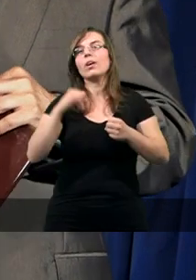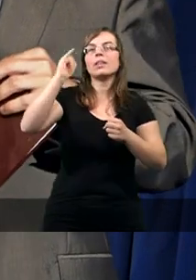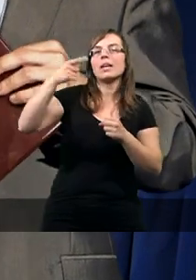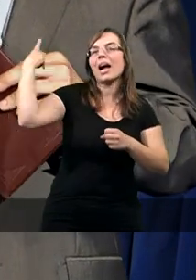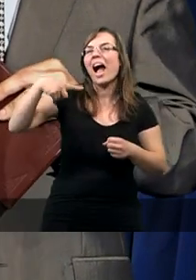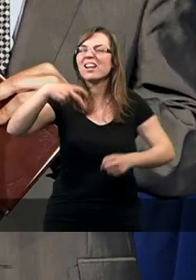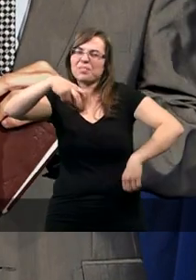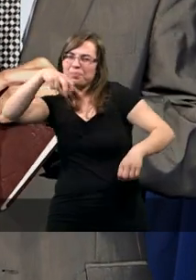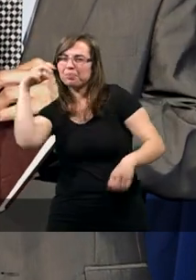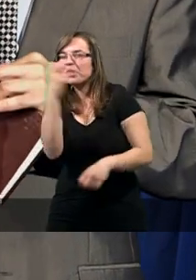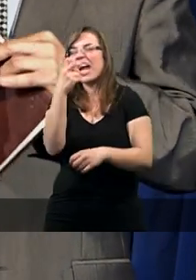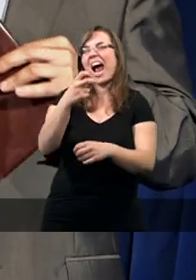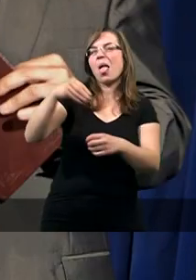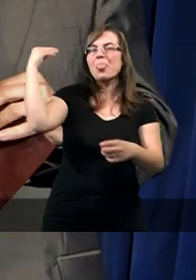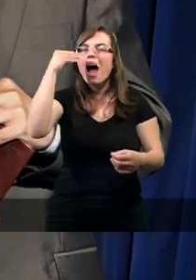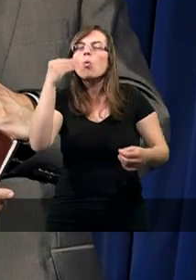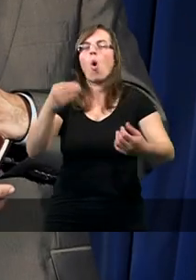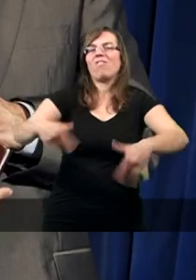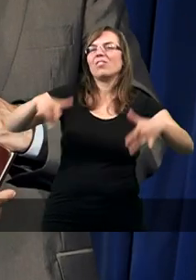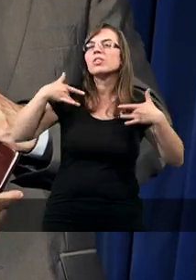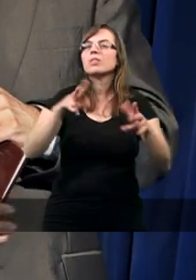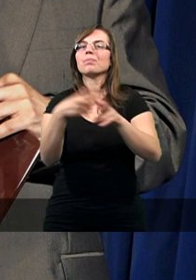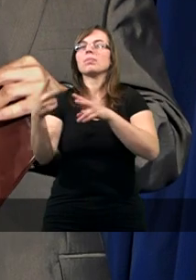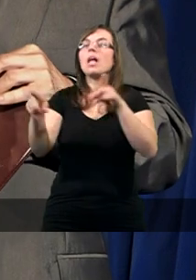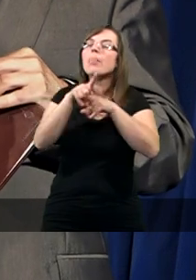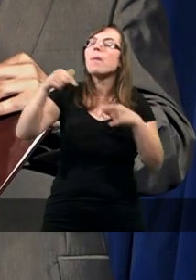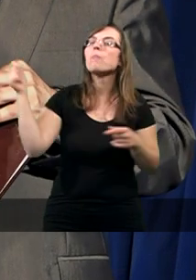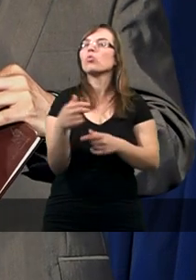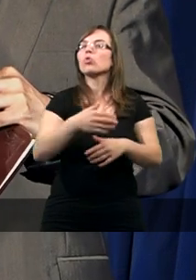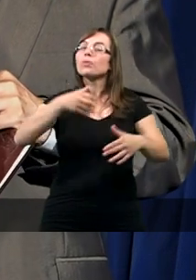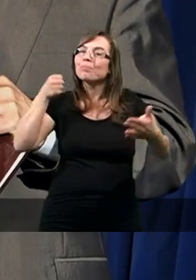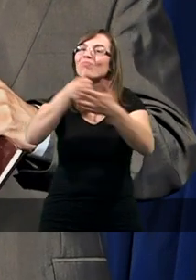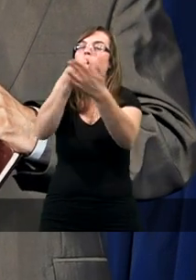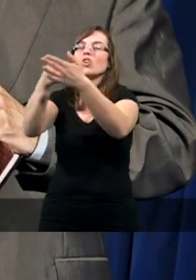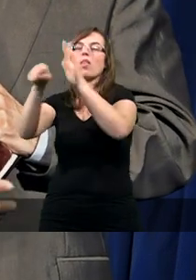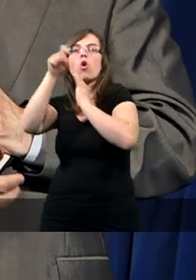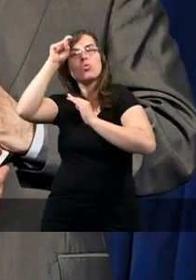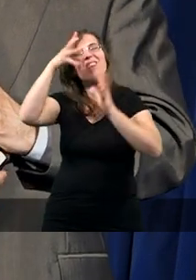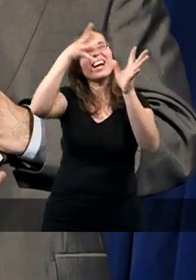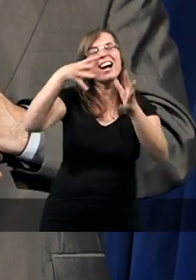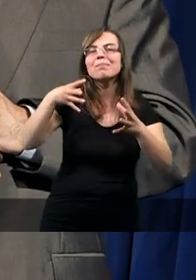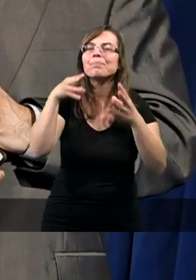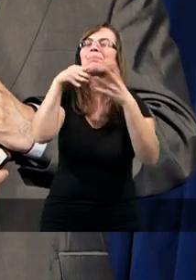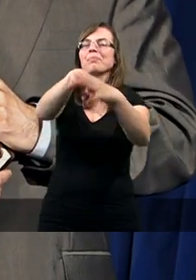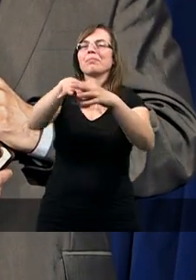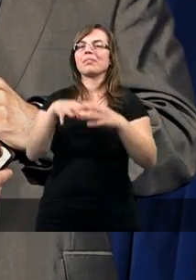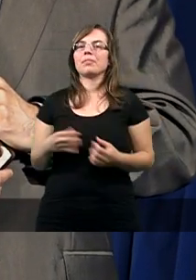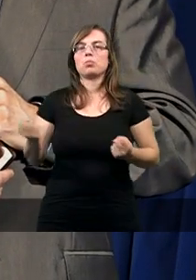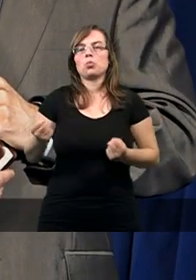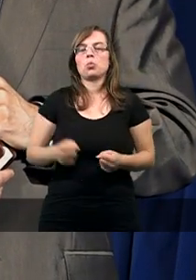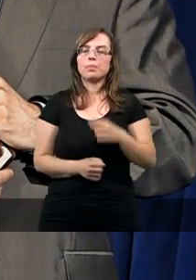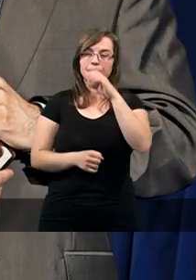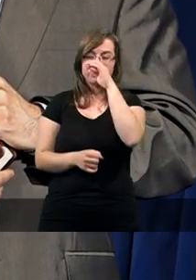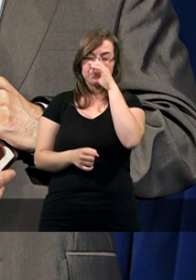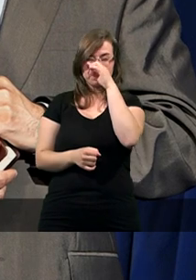w których jest dużo informacji naukowych, a z drugiej strony jednak musi umieć dotrzeć do prostego człowieka. They want somebody who's young and